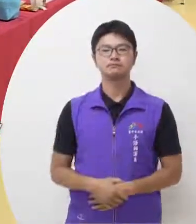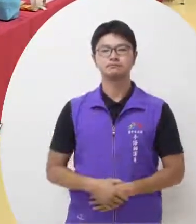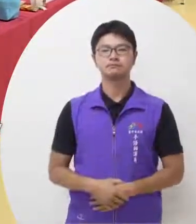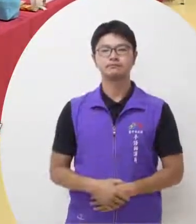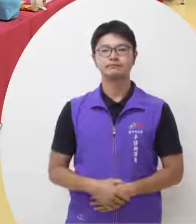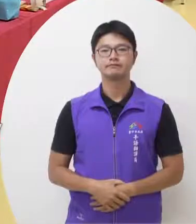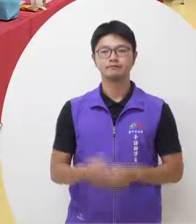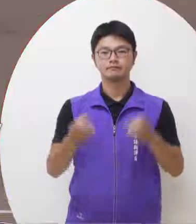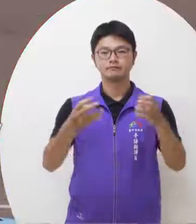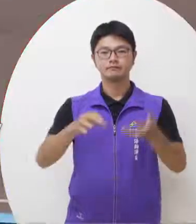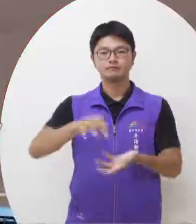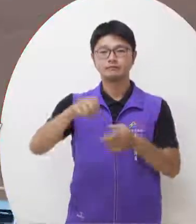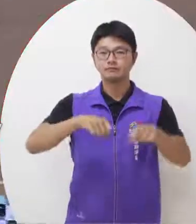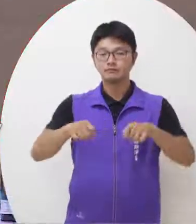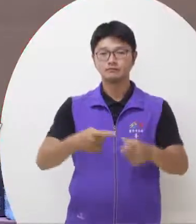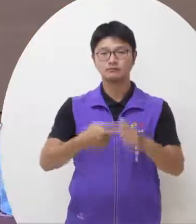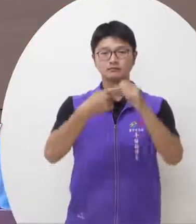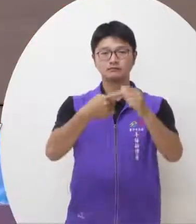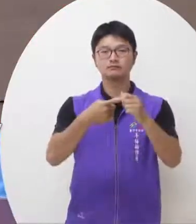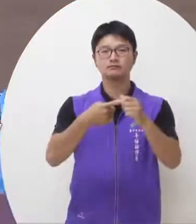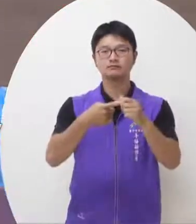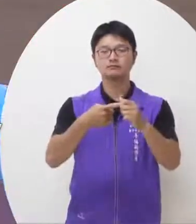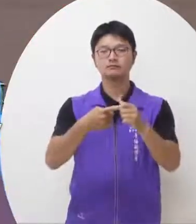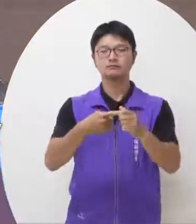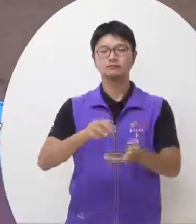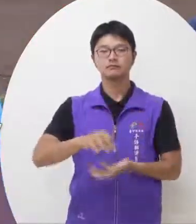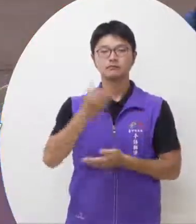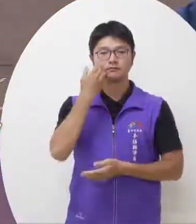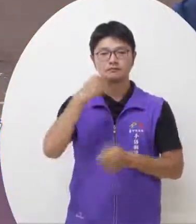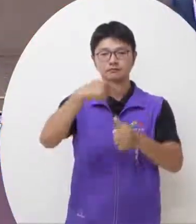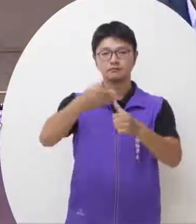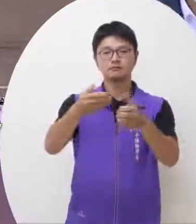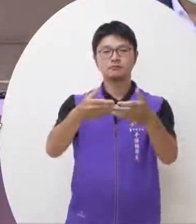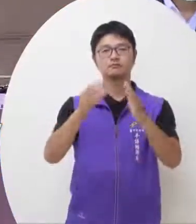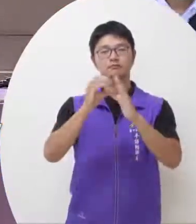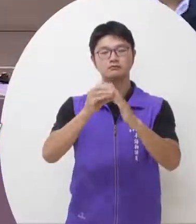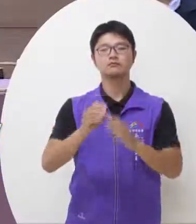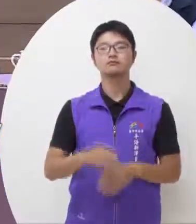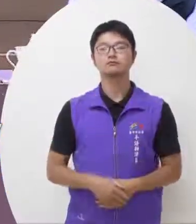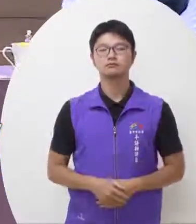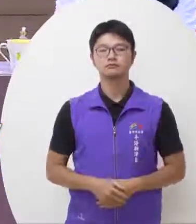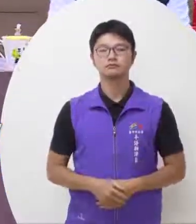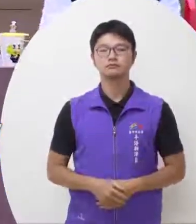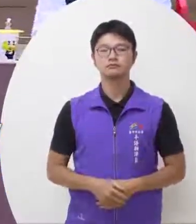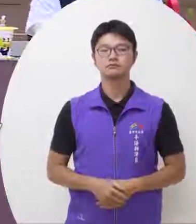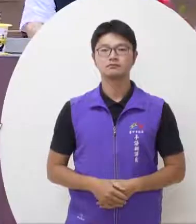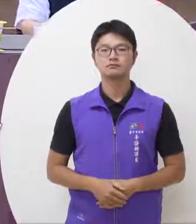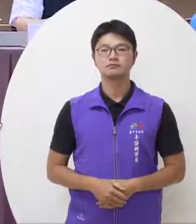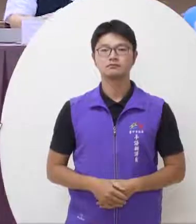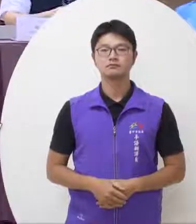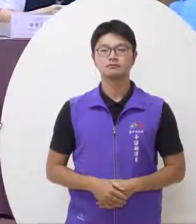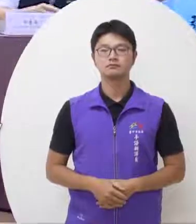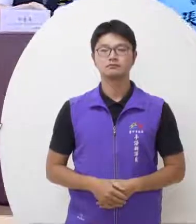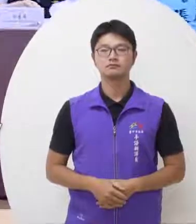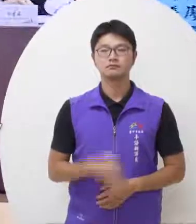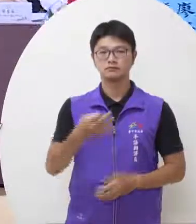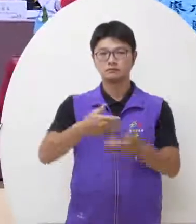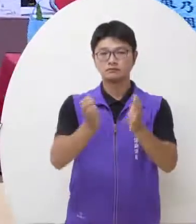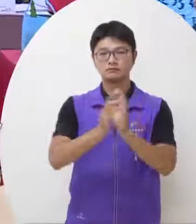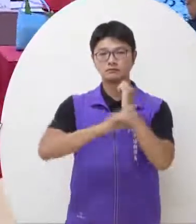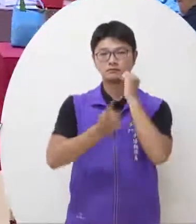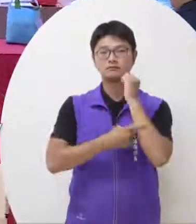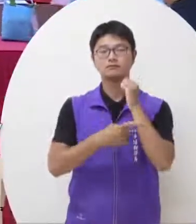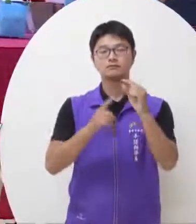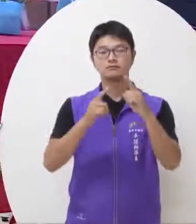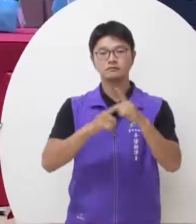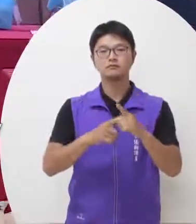讨论提案，第一案，提案机关教育局，案由简称财团法人台中市发